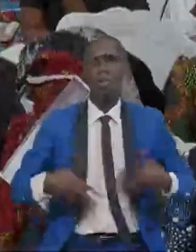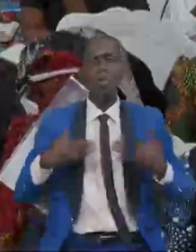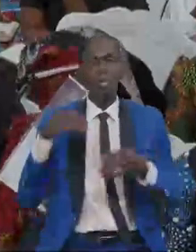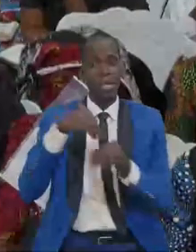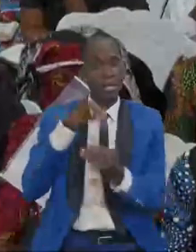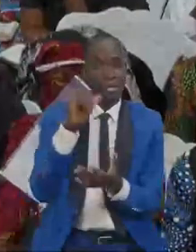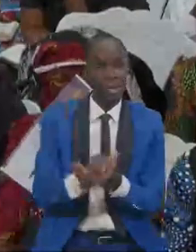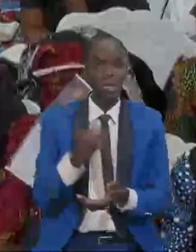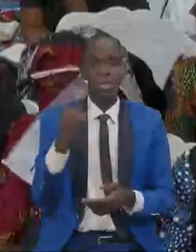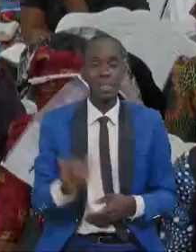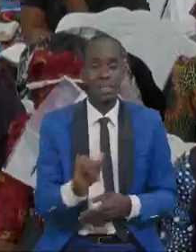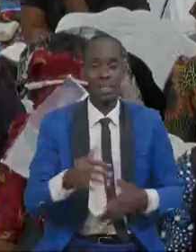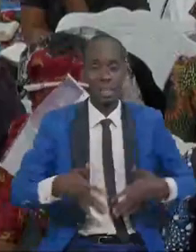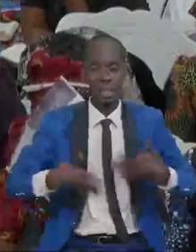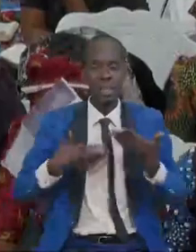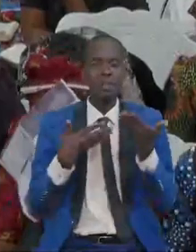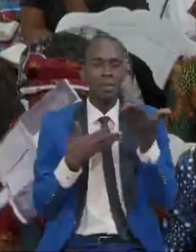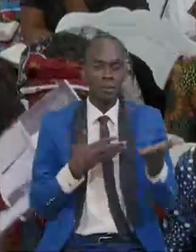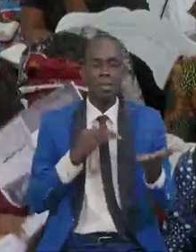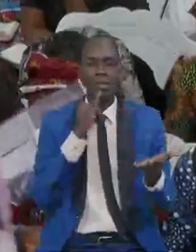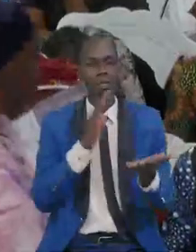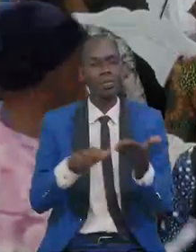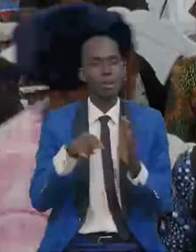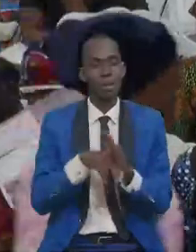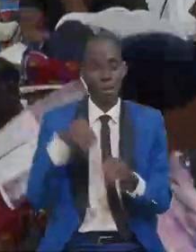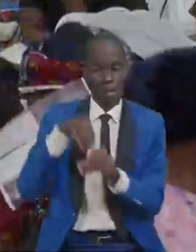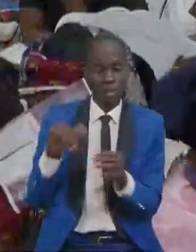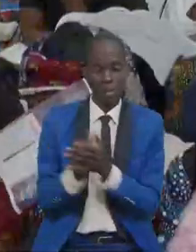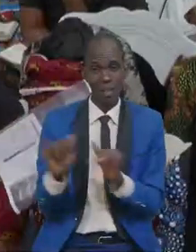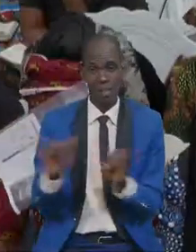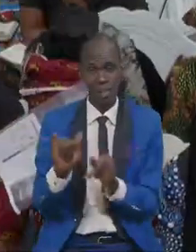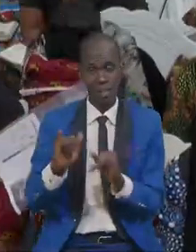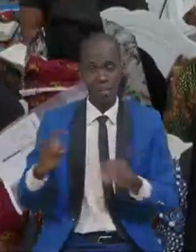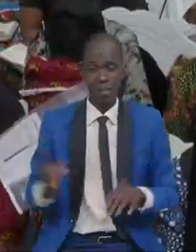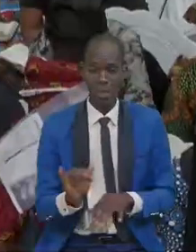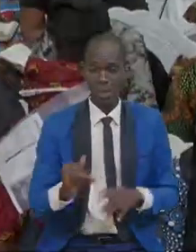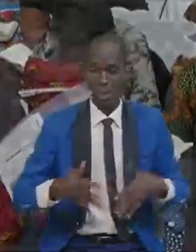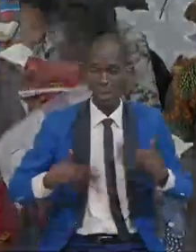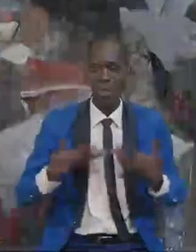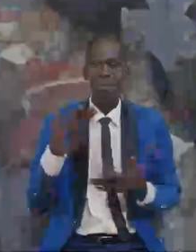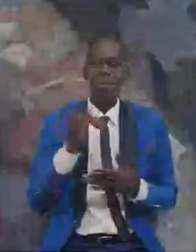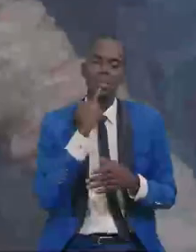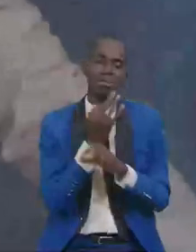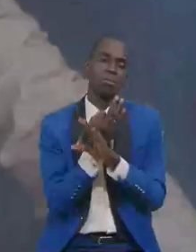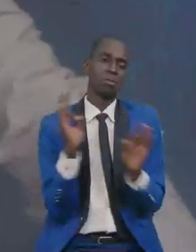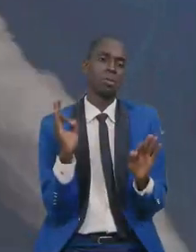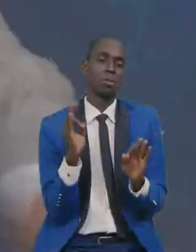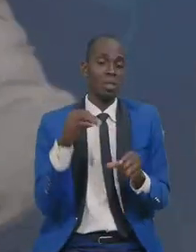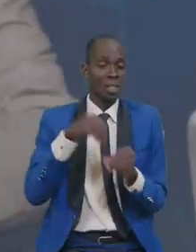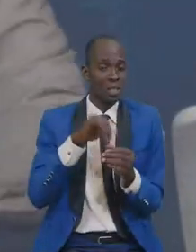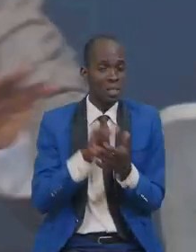éternelle. Et dans cette vie éternelle, il y a le pardon. Dans cette vie éternelle, il y a la libération.